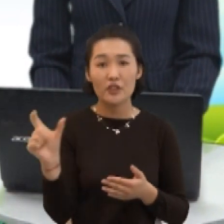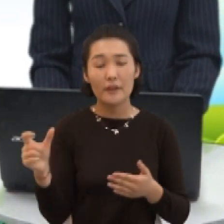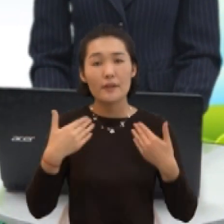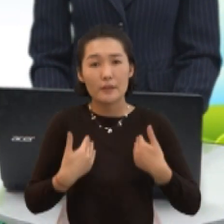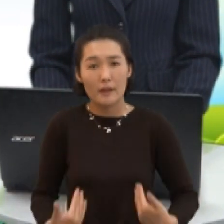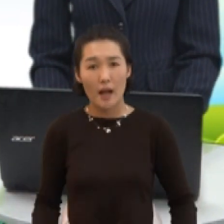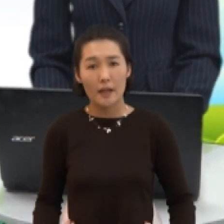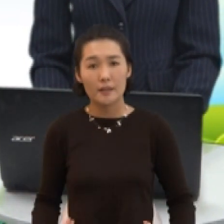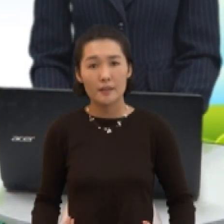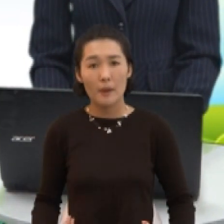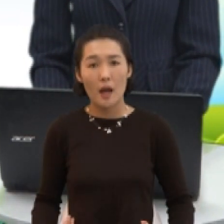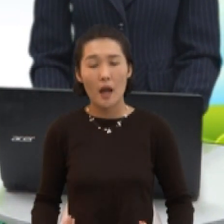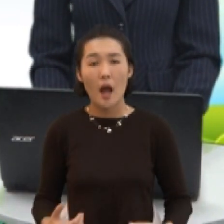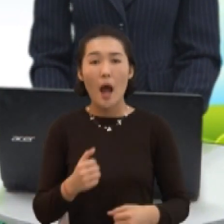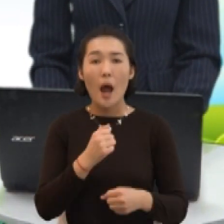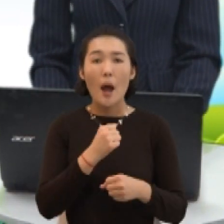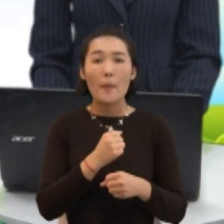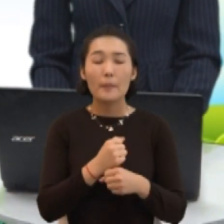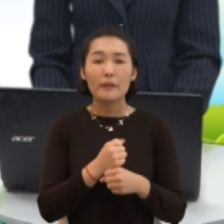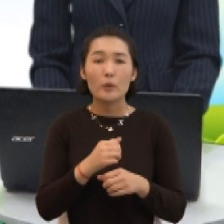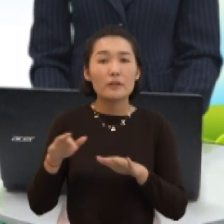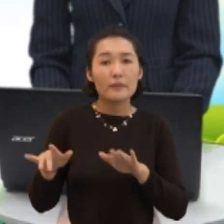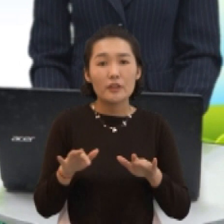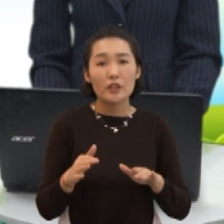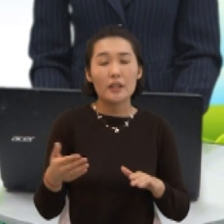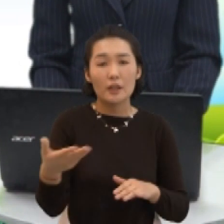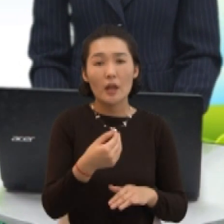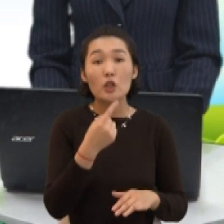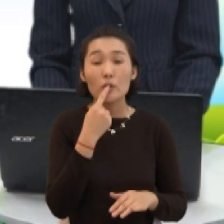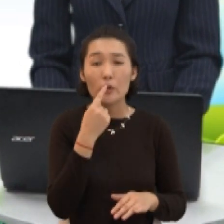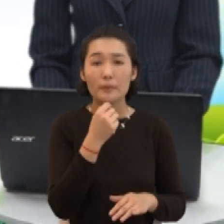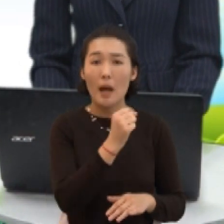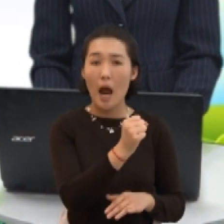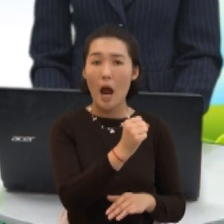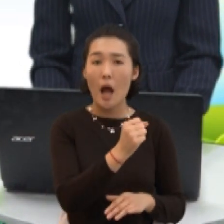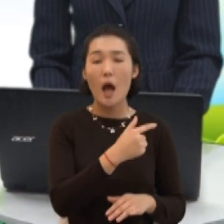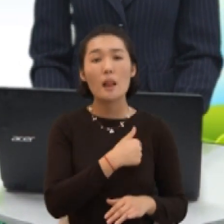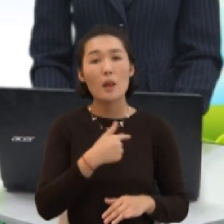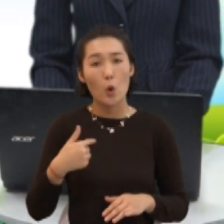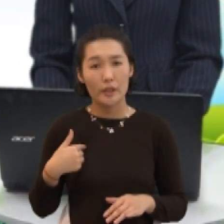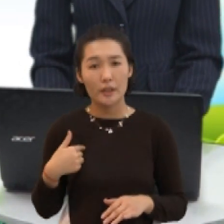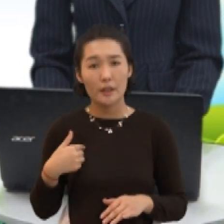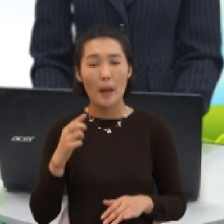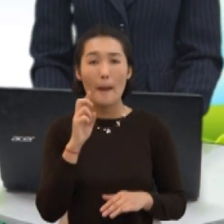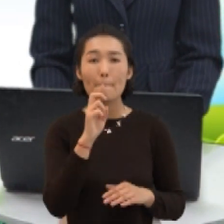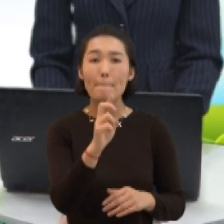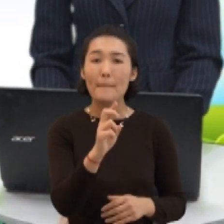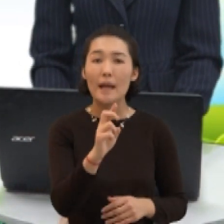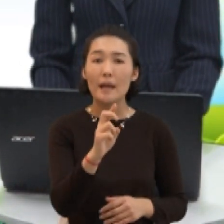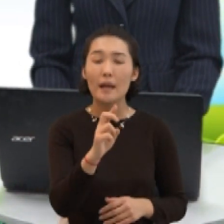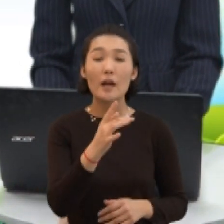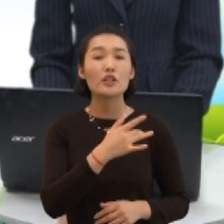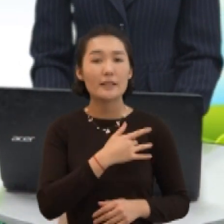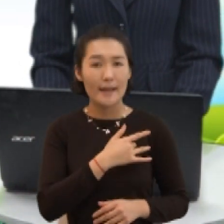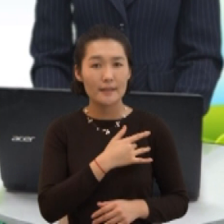организма приводит в движение нашу кровь? А. Легкие. Б.